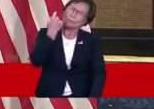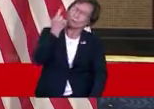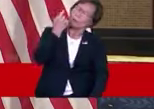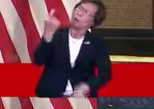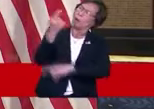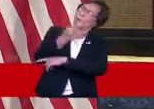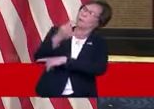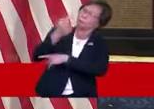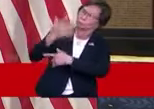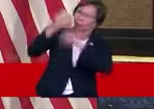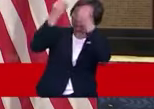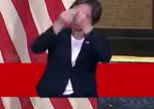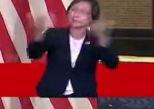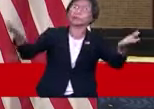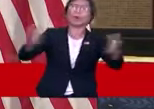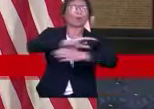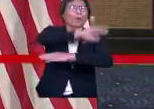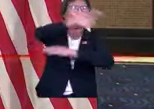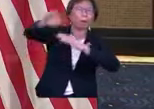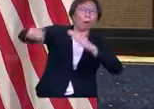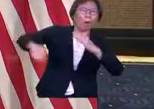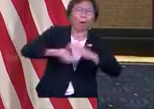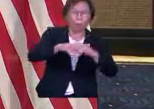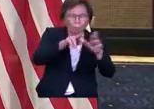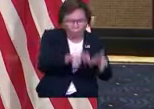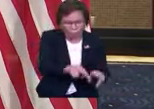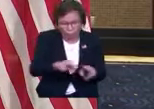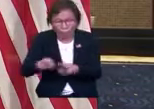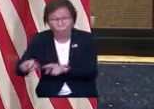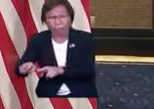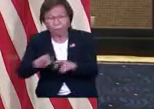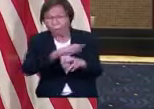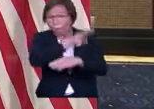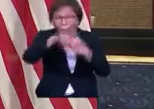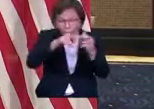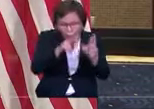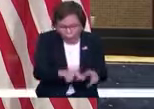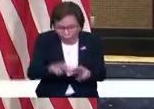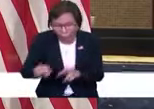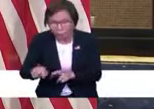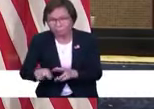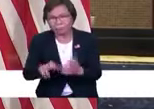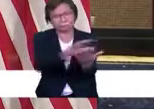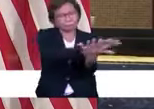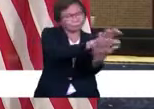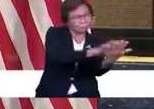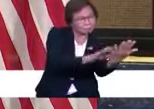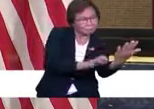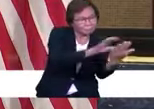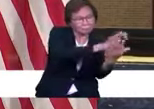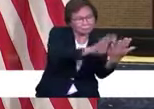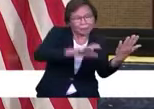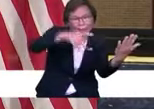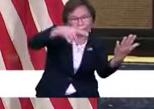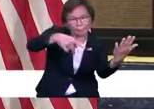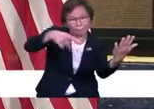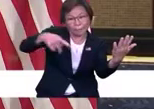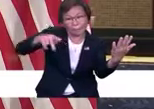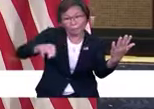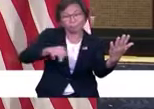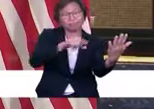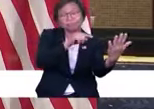bahagia lepas segala perancangan yang telah pun digariskan dalam plan pembelahan